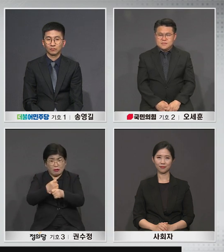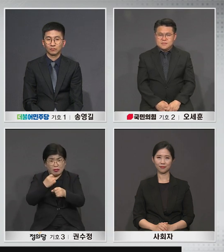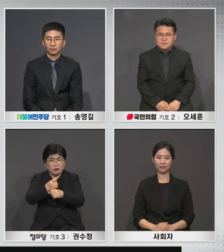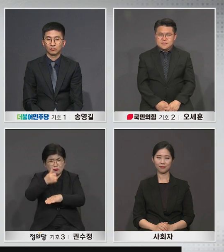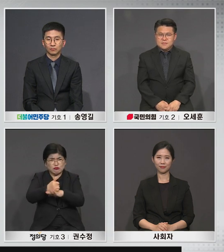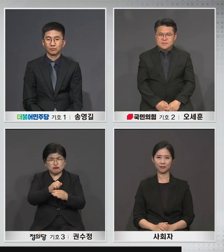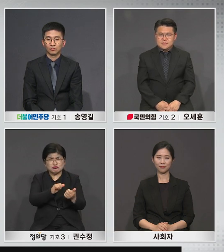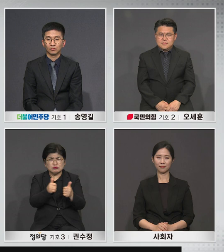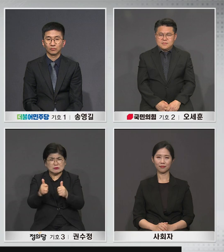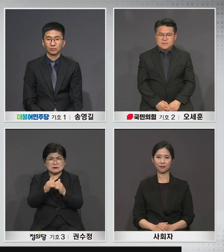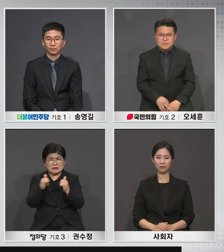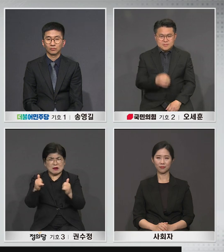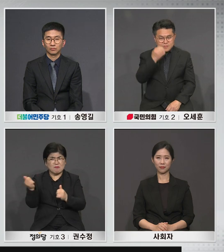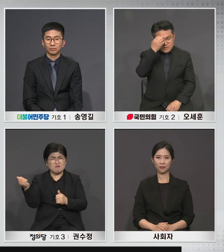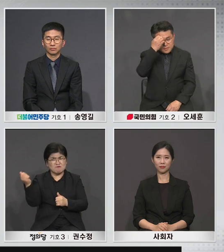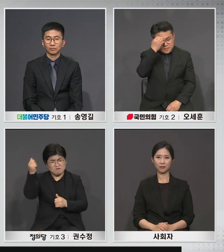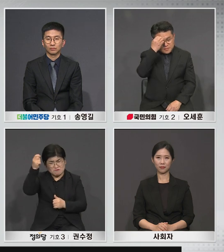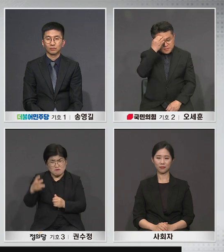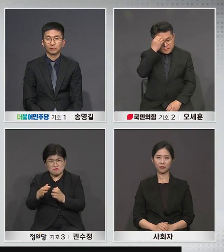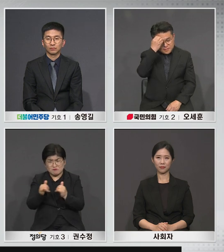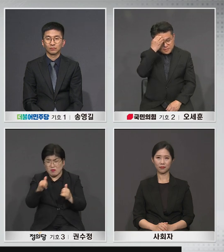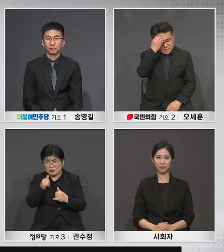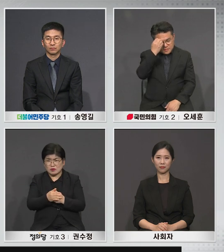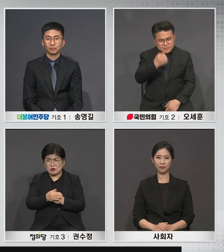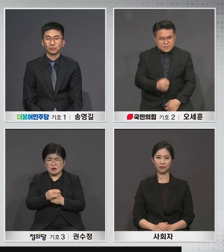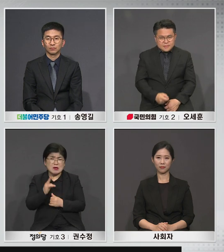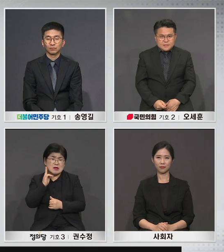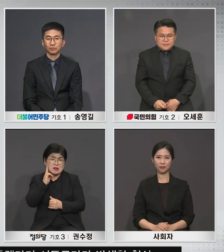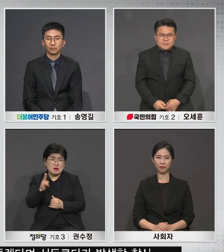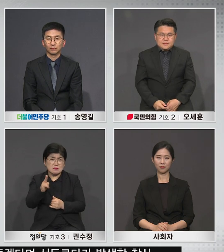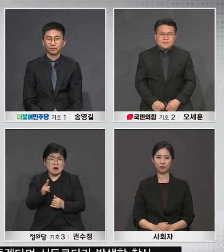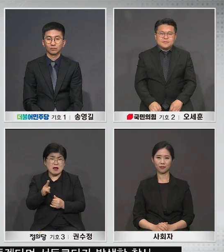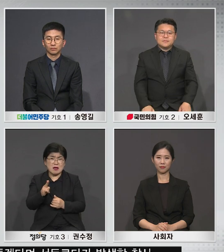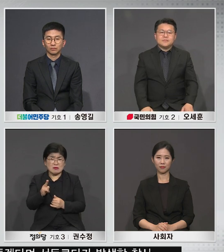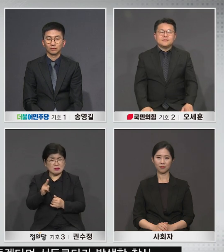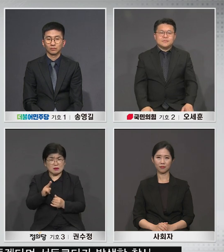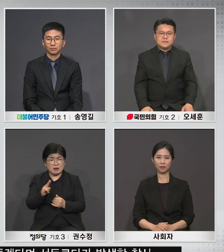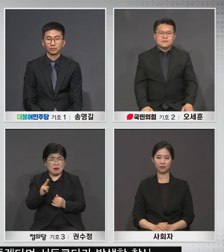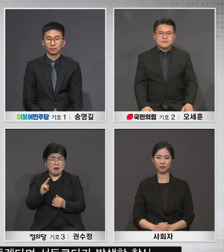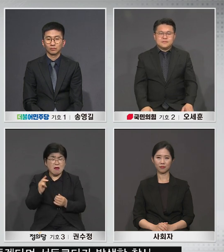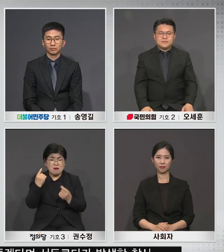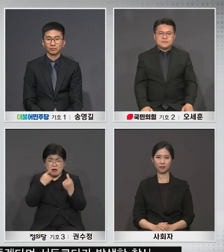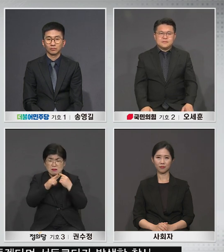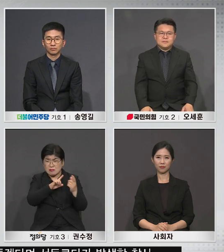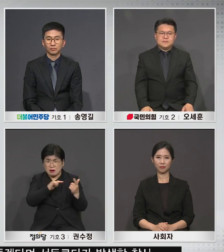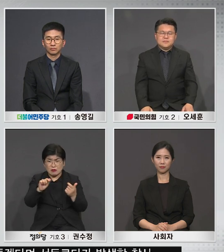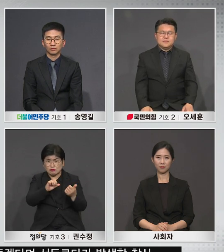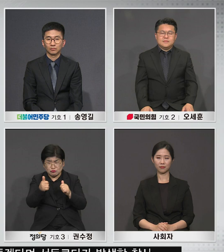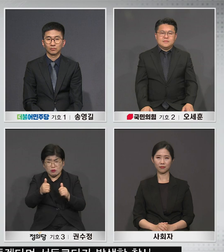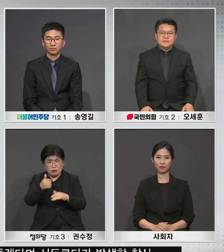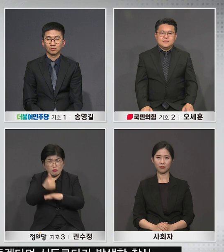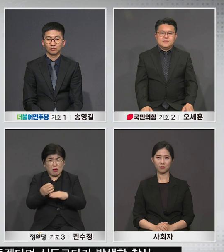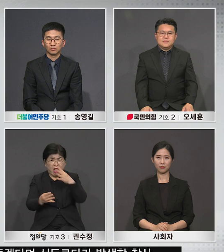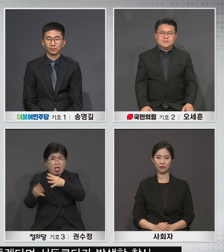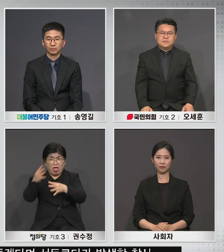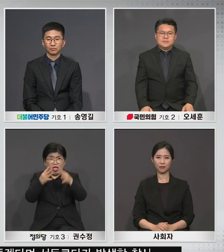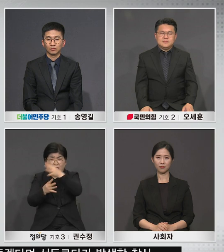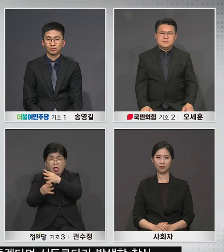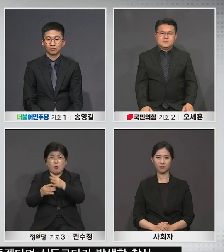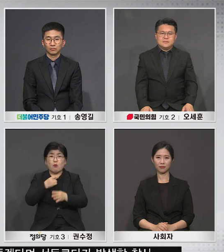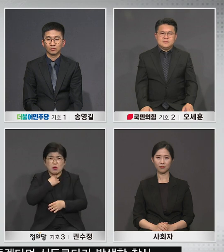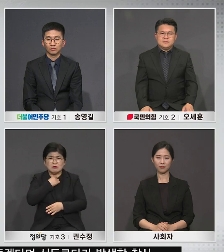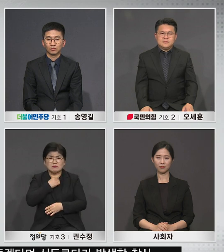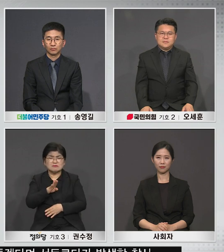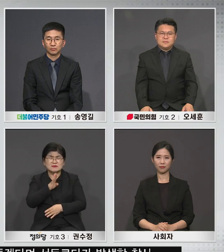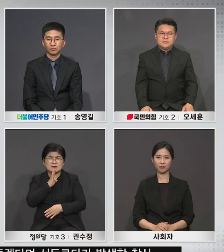시민의 목숨을 앗아간 중대재해의 책임자가 버섯이 시민들께 고개 들고 사선시장을 욕심내고 있습니다. 염치